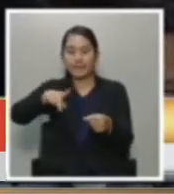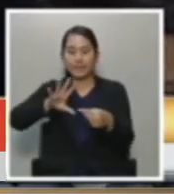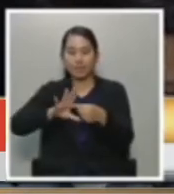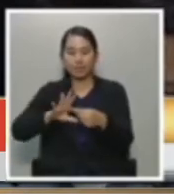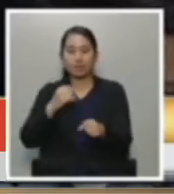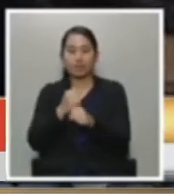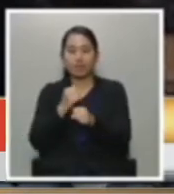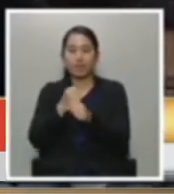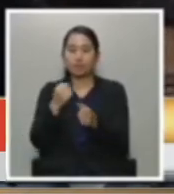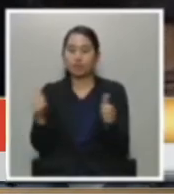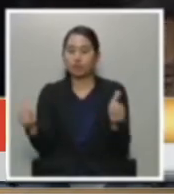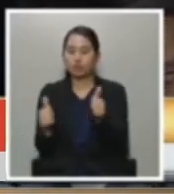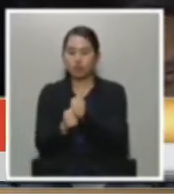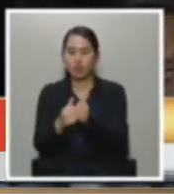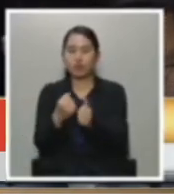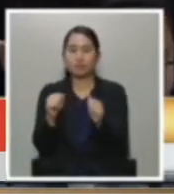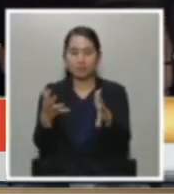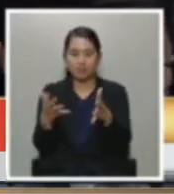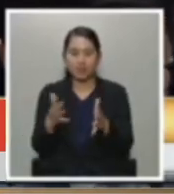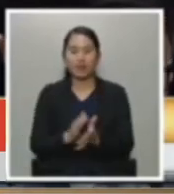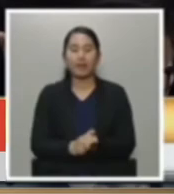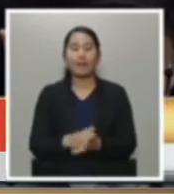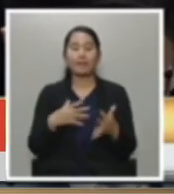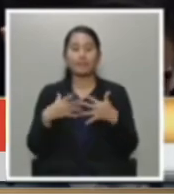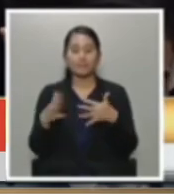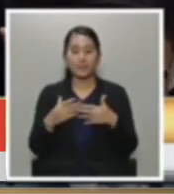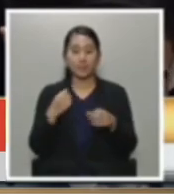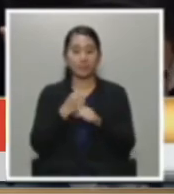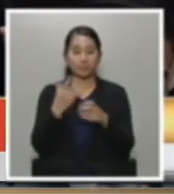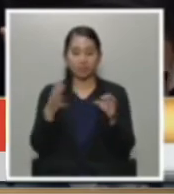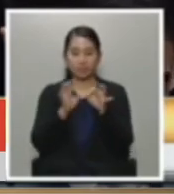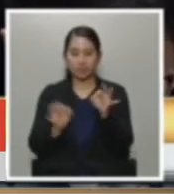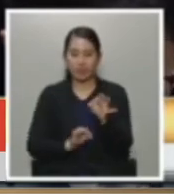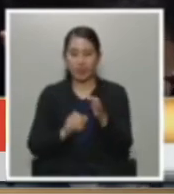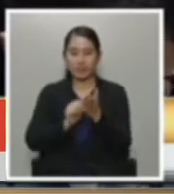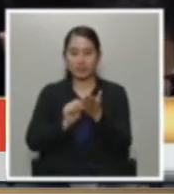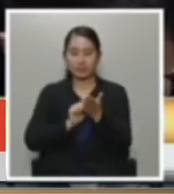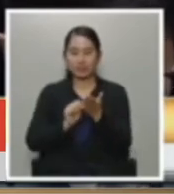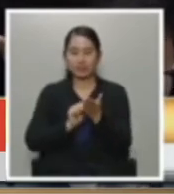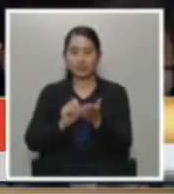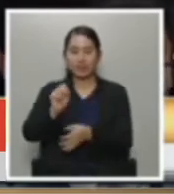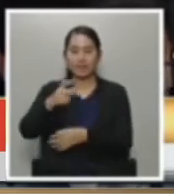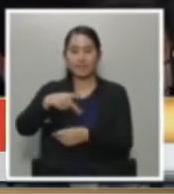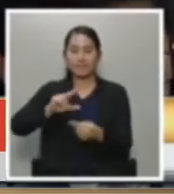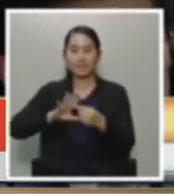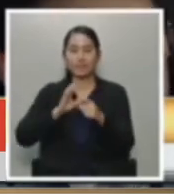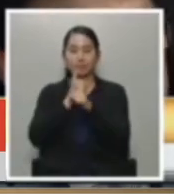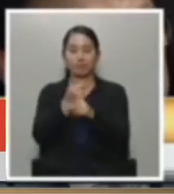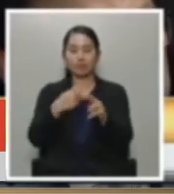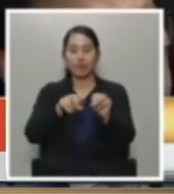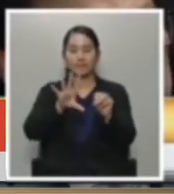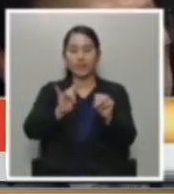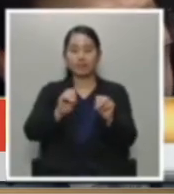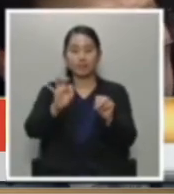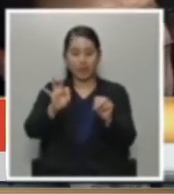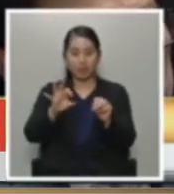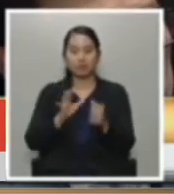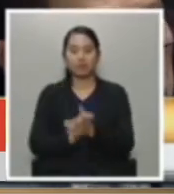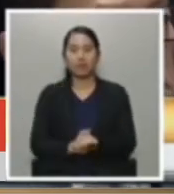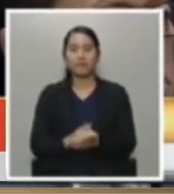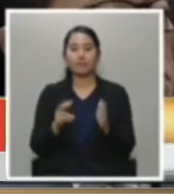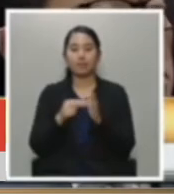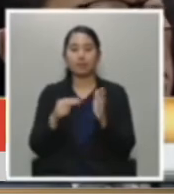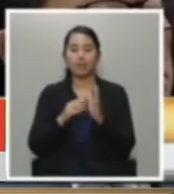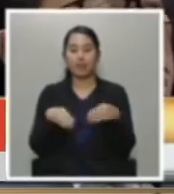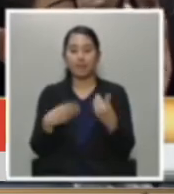ผู้ช่วยก็ออกบอกว่าถ้าเช่นนั้นต้องมีสภาตามมาตรา89นี่ปี40นะฮะให้เป็นที่ปรึกษ